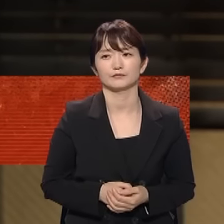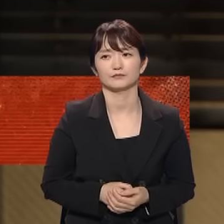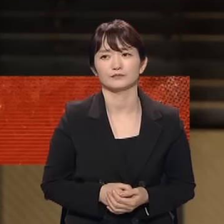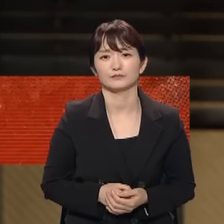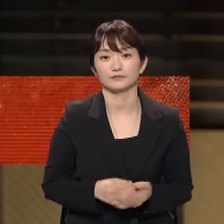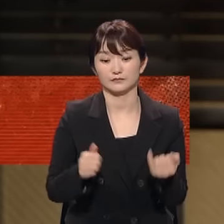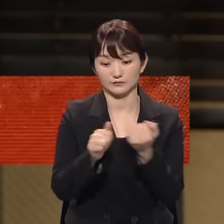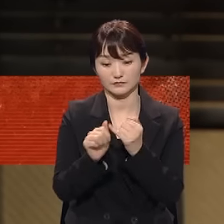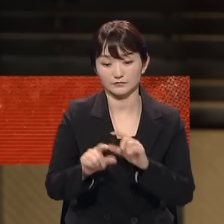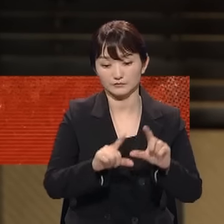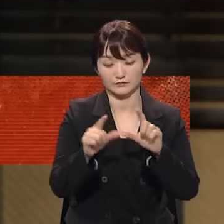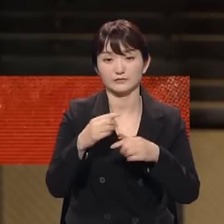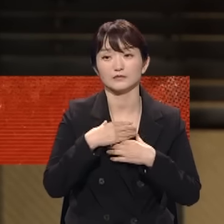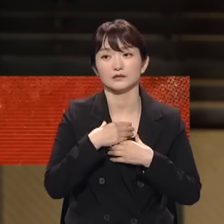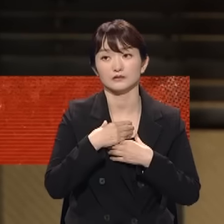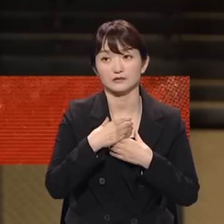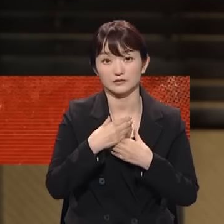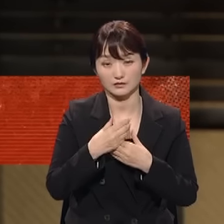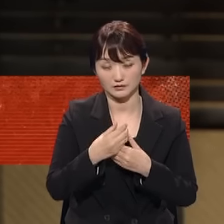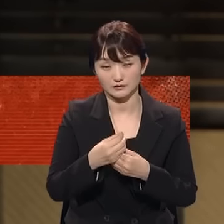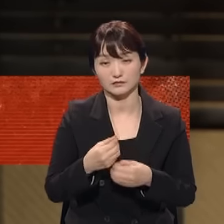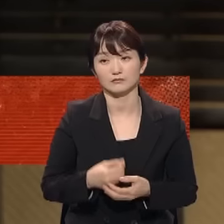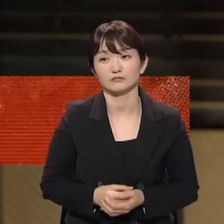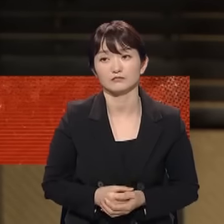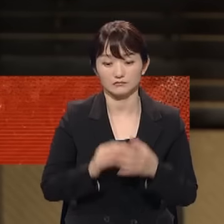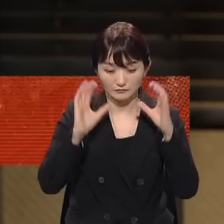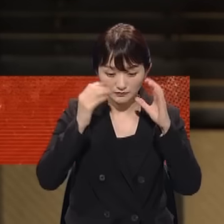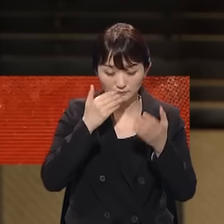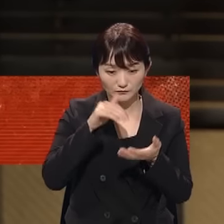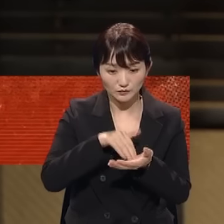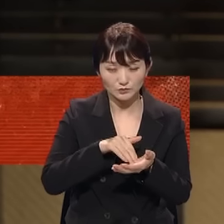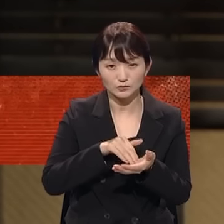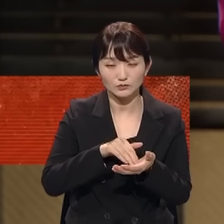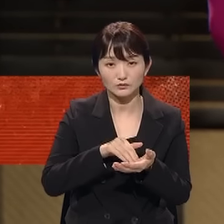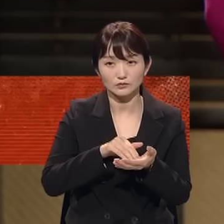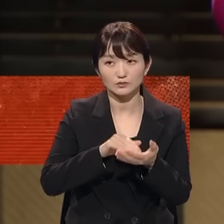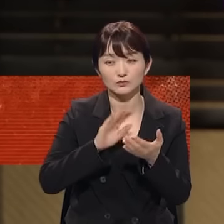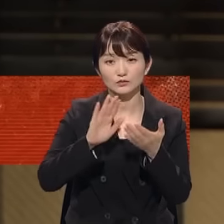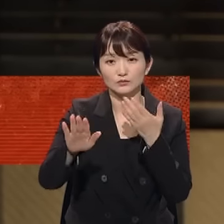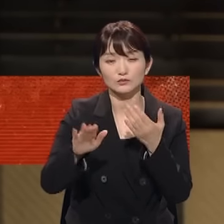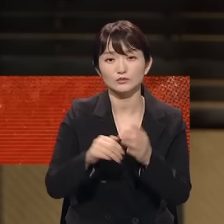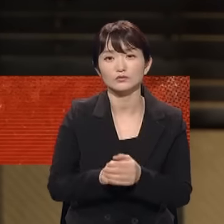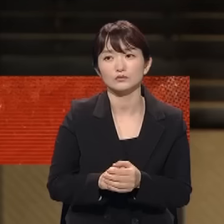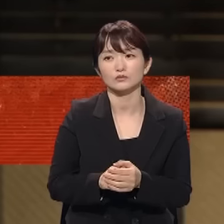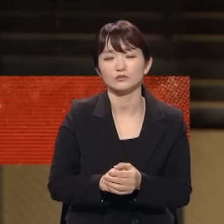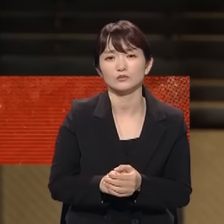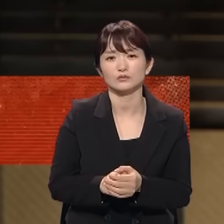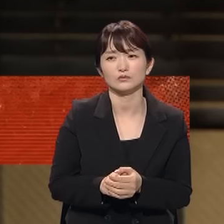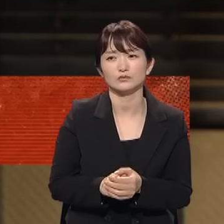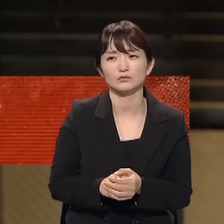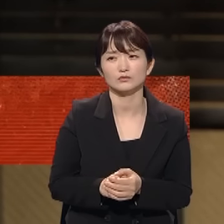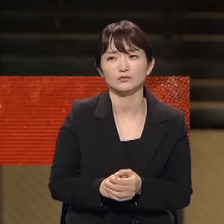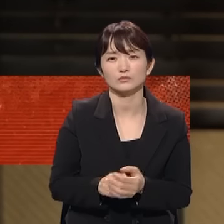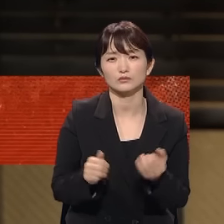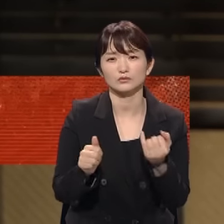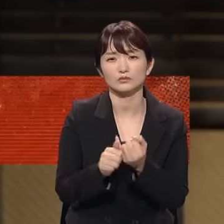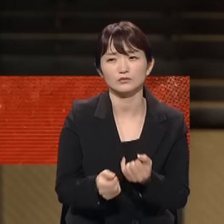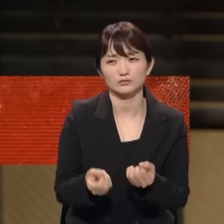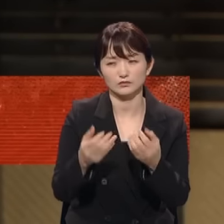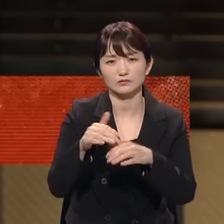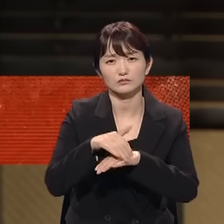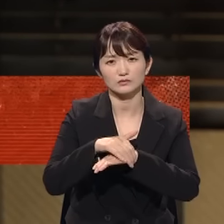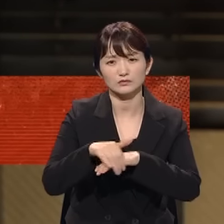생활이 안정기에 접어들면 그래서 이제 아이 돌 지나고 결혼식도 실제로 했다라고 하고요. 근데 뭔가 좀 수상한 낌새가 좀